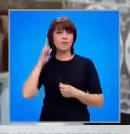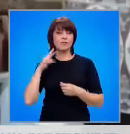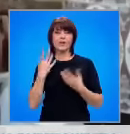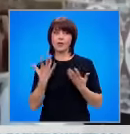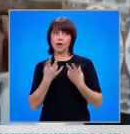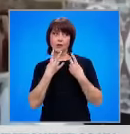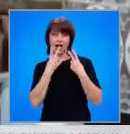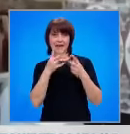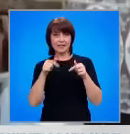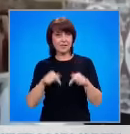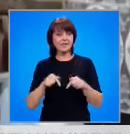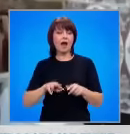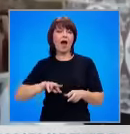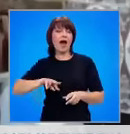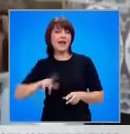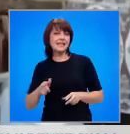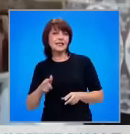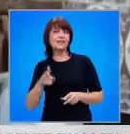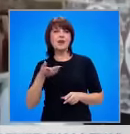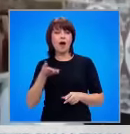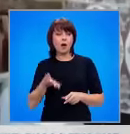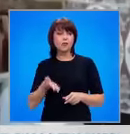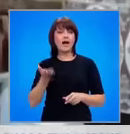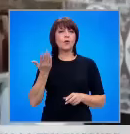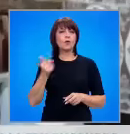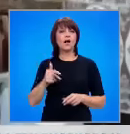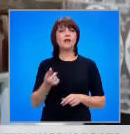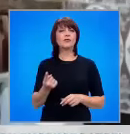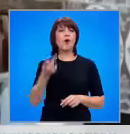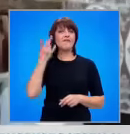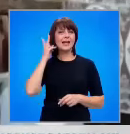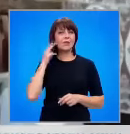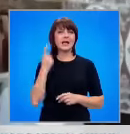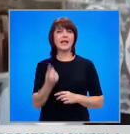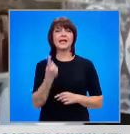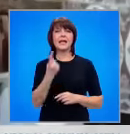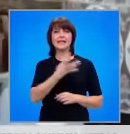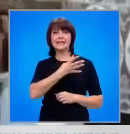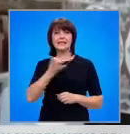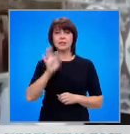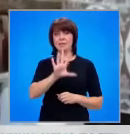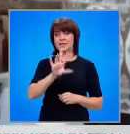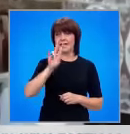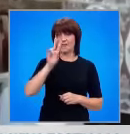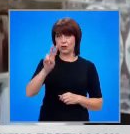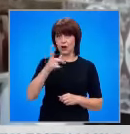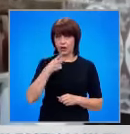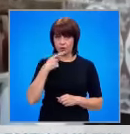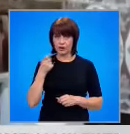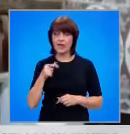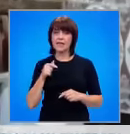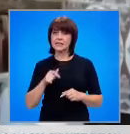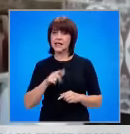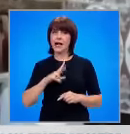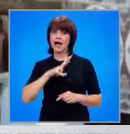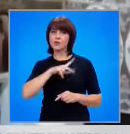сега, е доста различна от Великобритания през 1952 година. Сега тя е много по-социално,